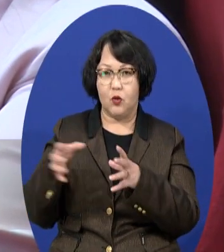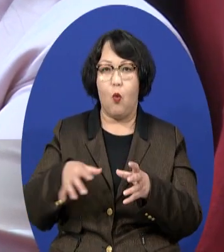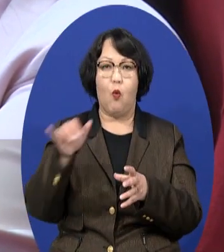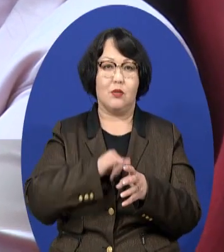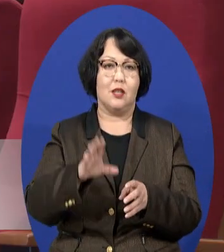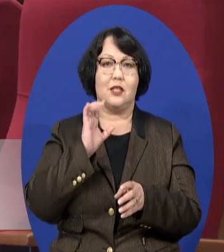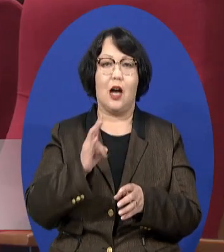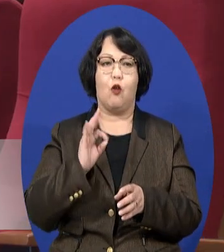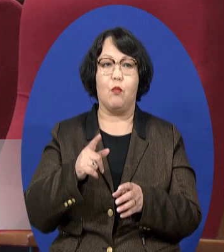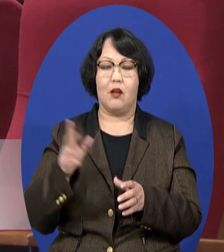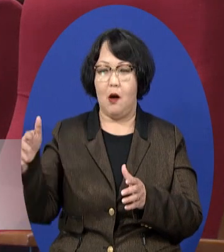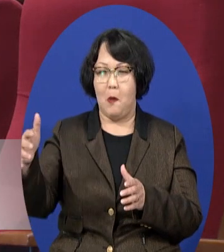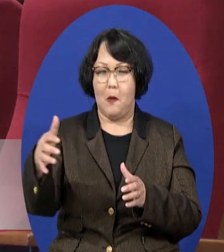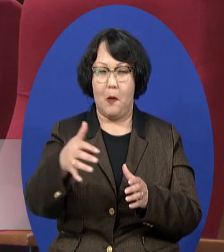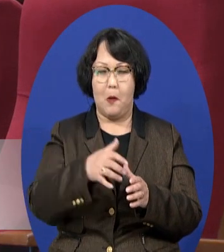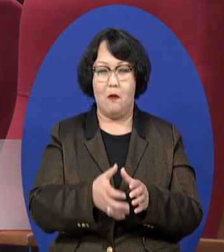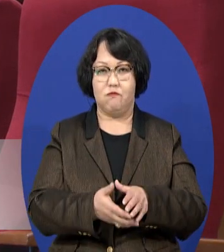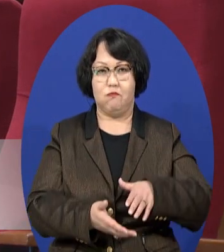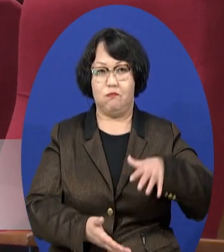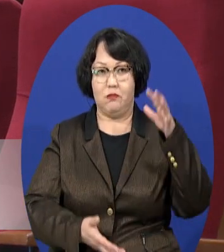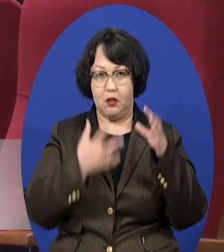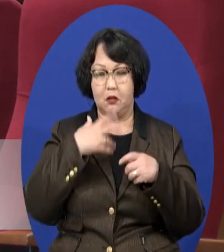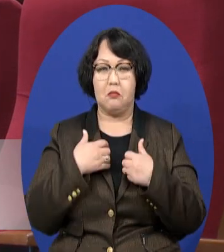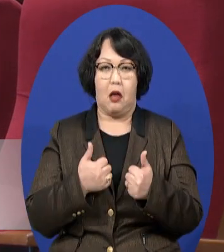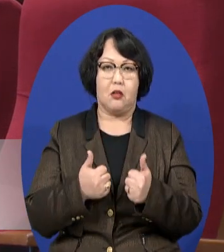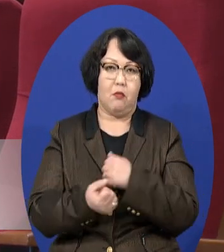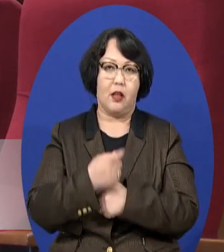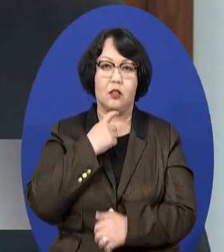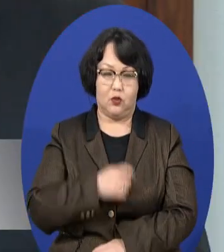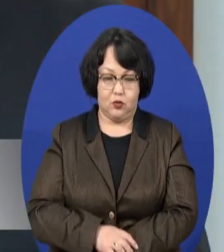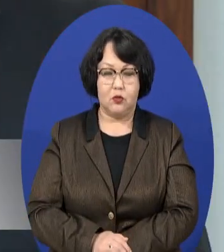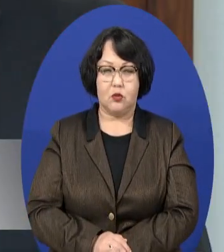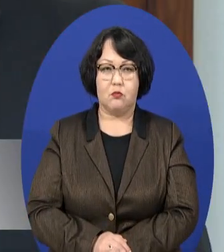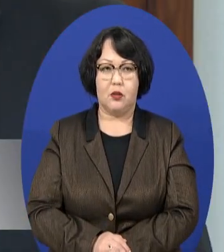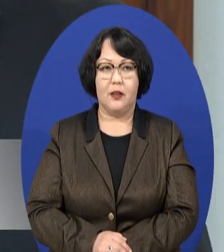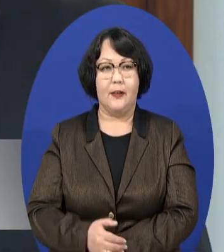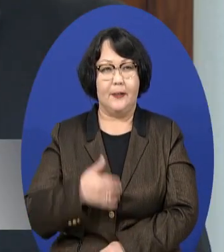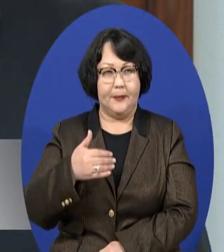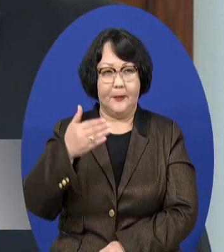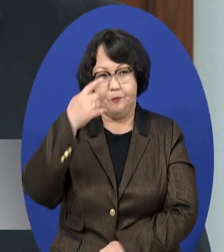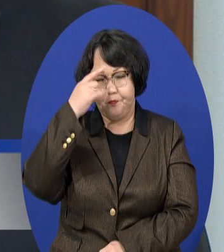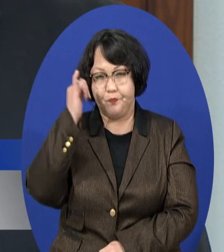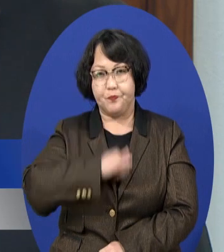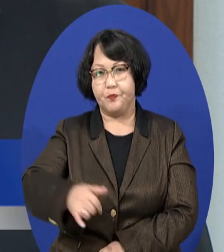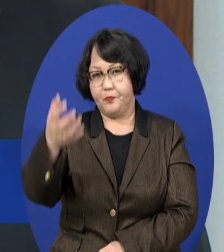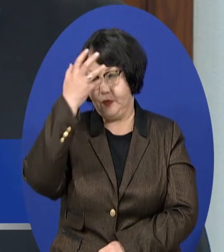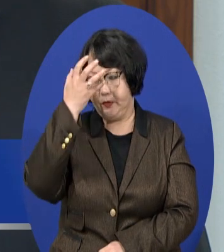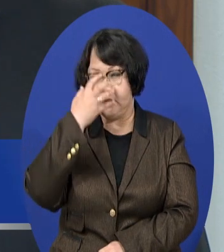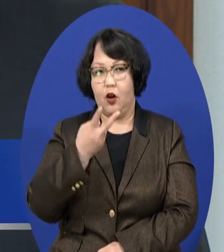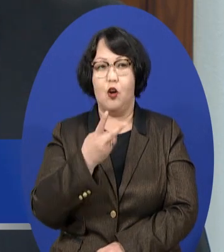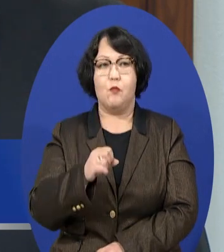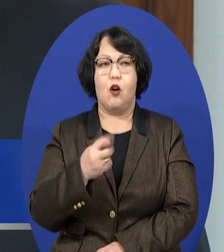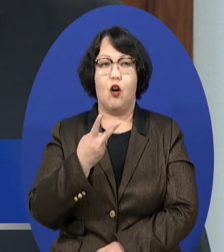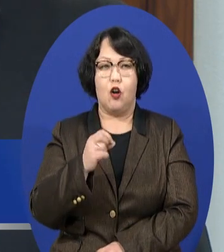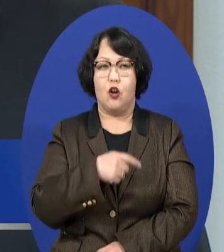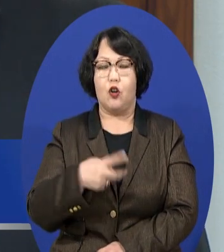хөмөргийг баяжуулж зузаатгаж байгаад таатай байгааг онцолж байсан. Тэгээ цаашид бид нар Монгол Улсын Засгийн газрын